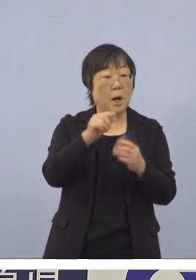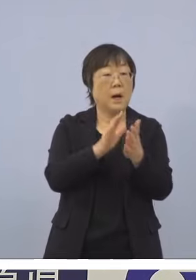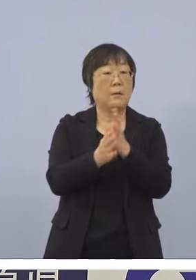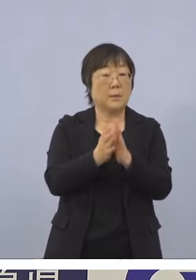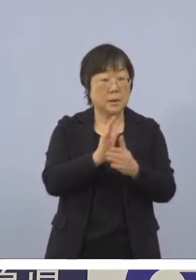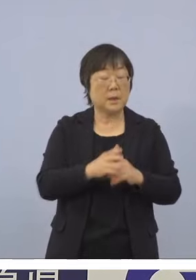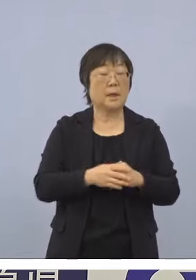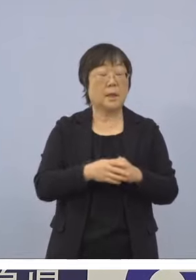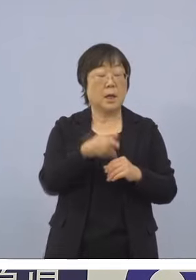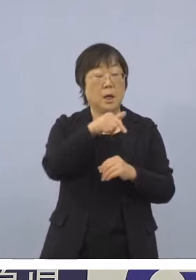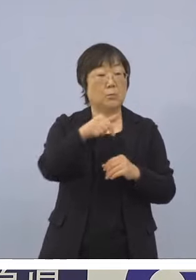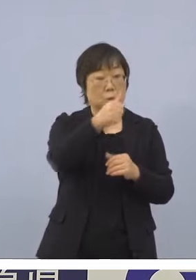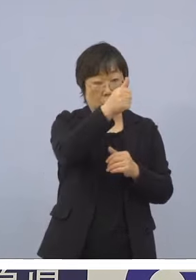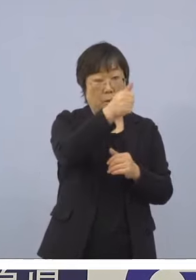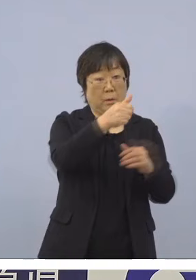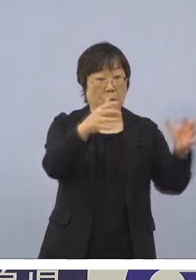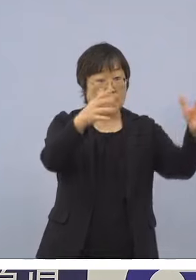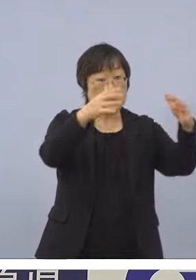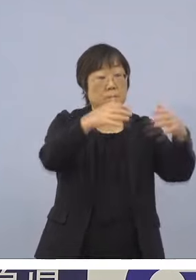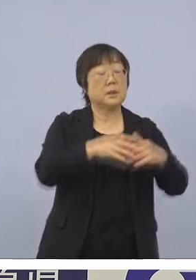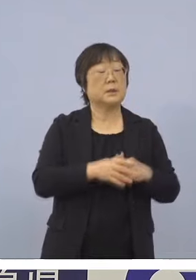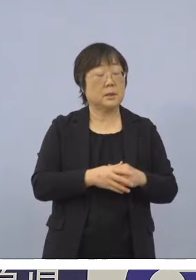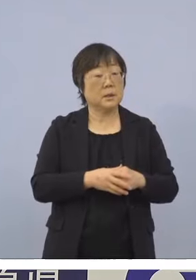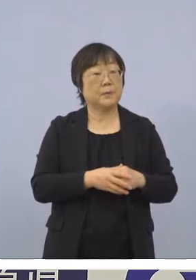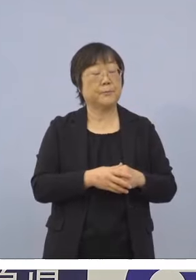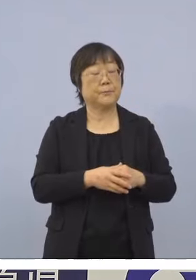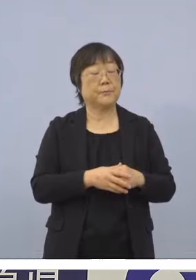ど部長の皆様に